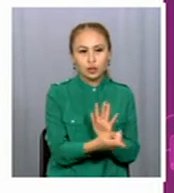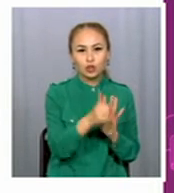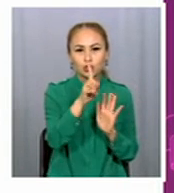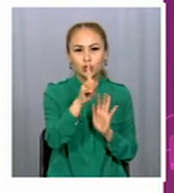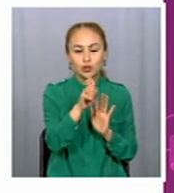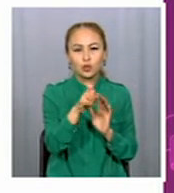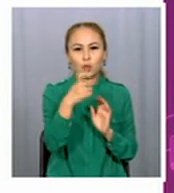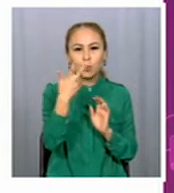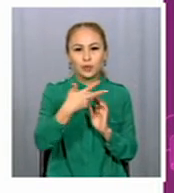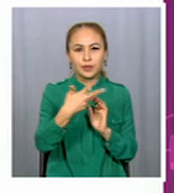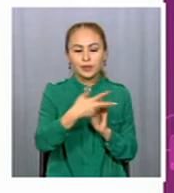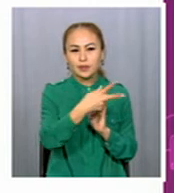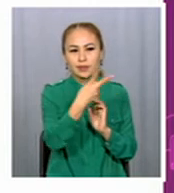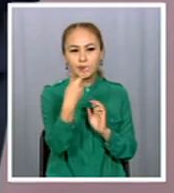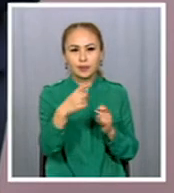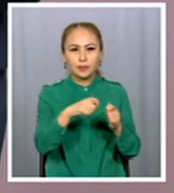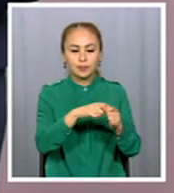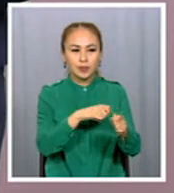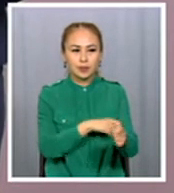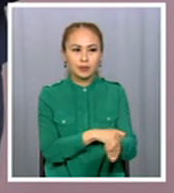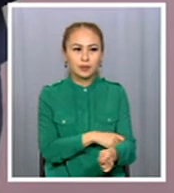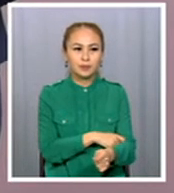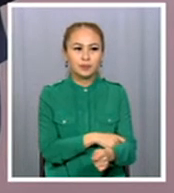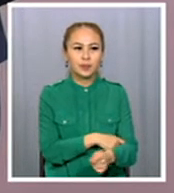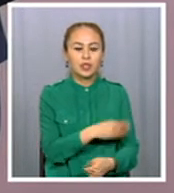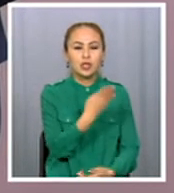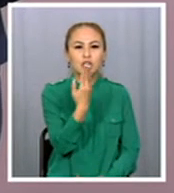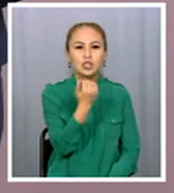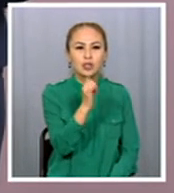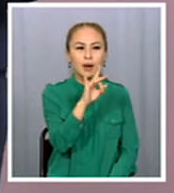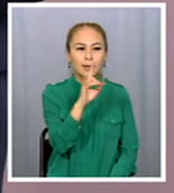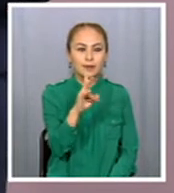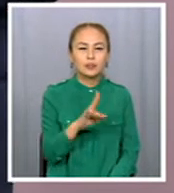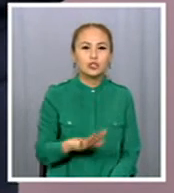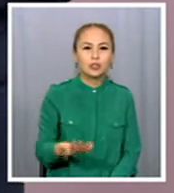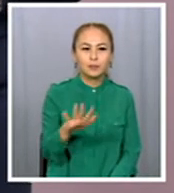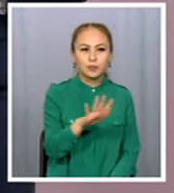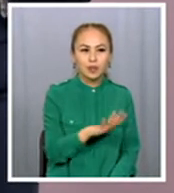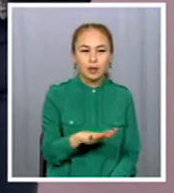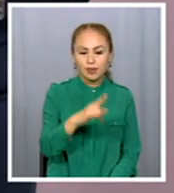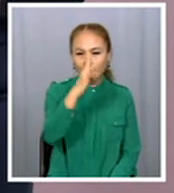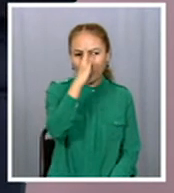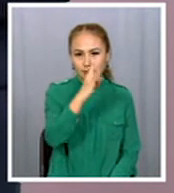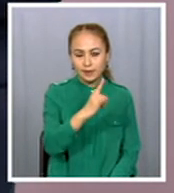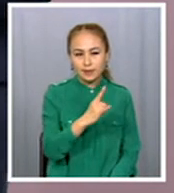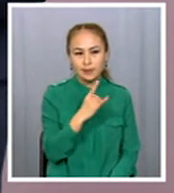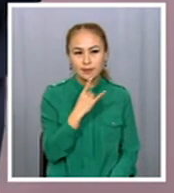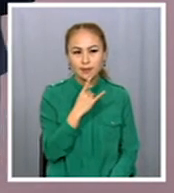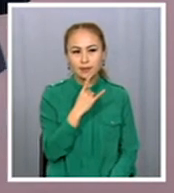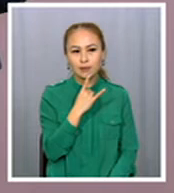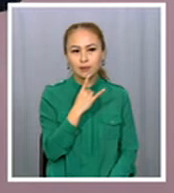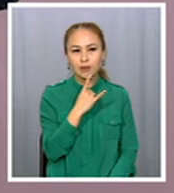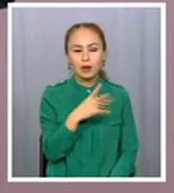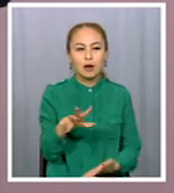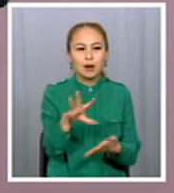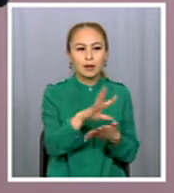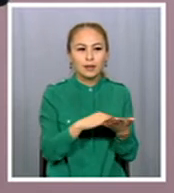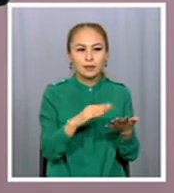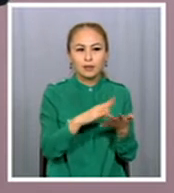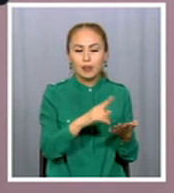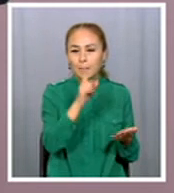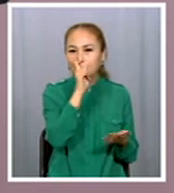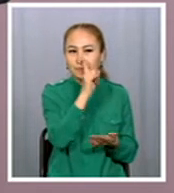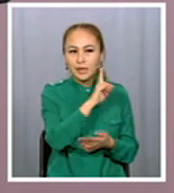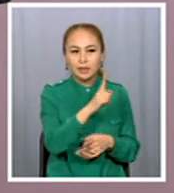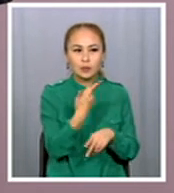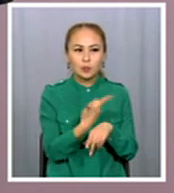132 метр. Шарын шатқалы Қазақстандағы қайталанбайтын